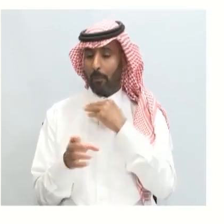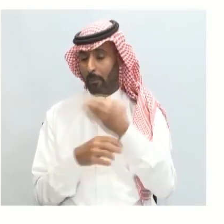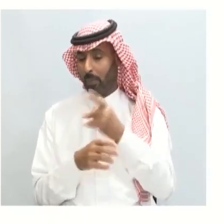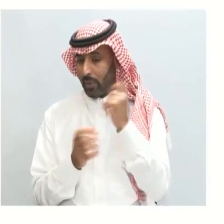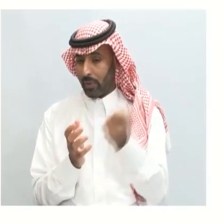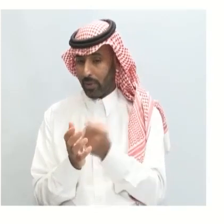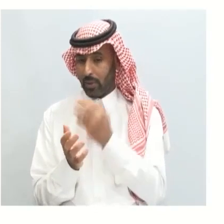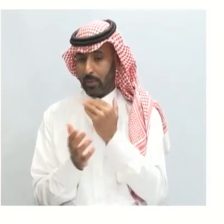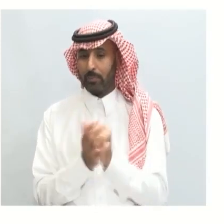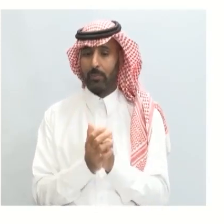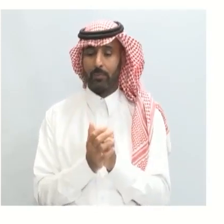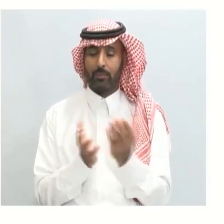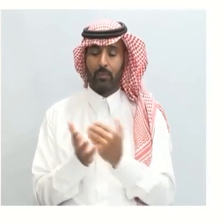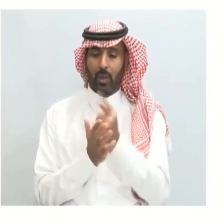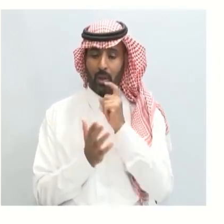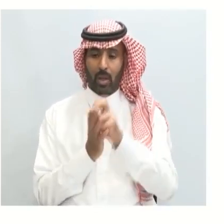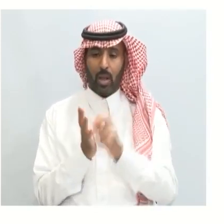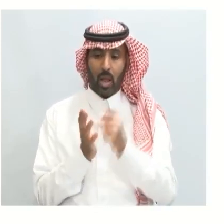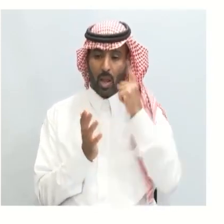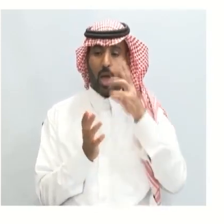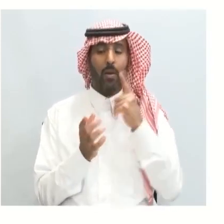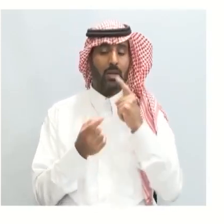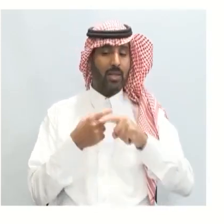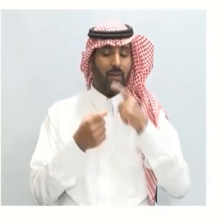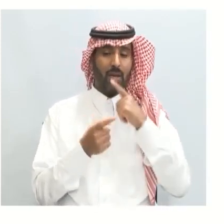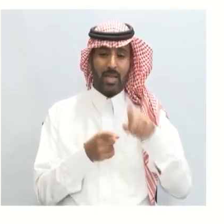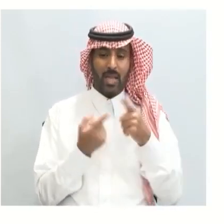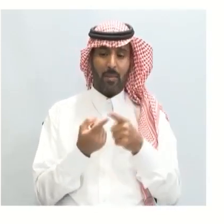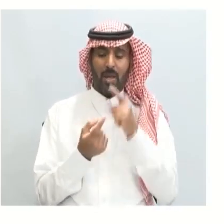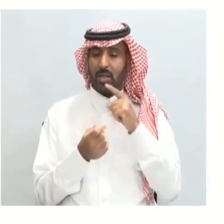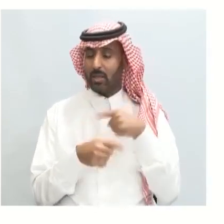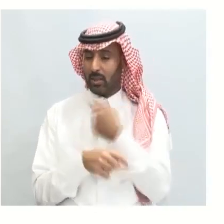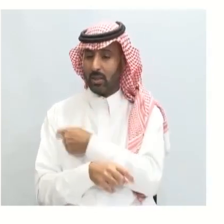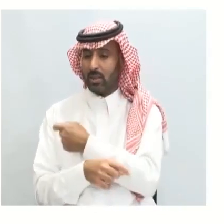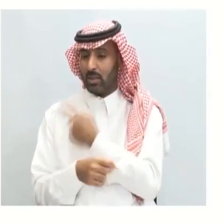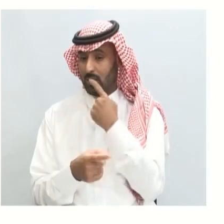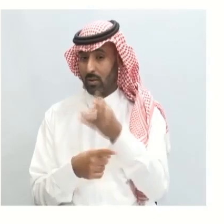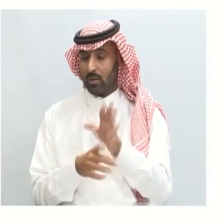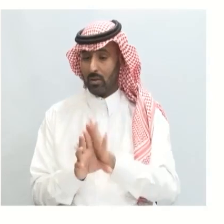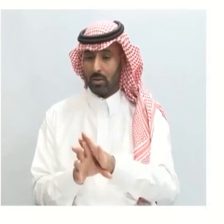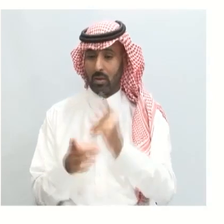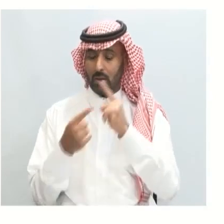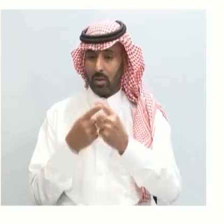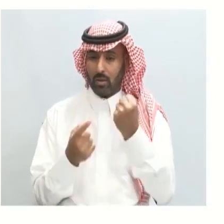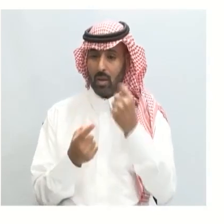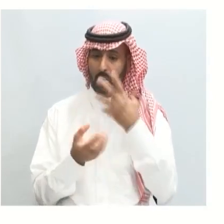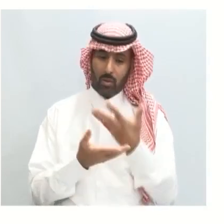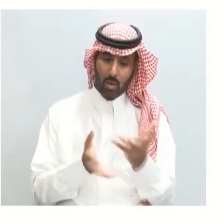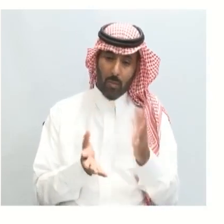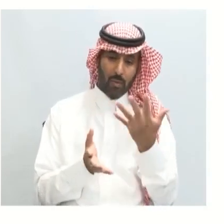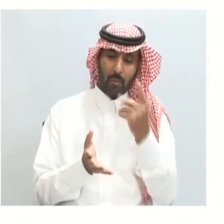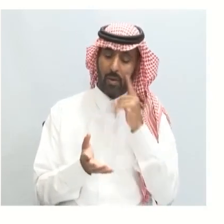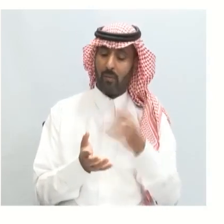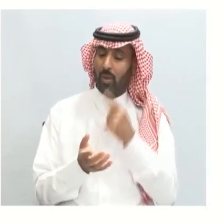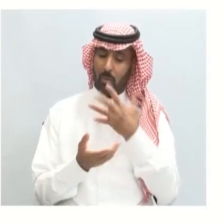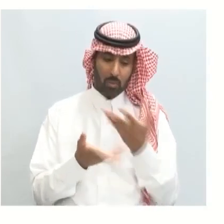بحل المسائل التدريبيه قانون العلمي يصف علاقه في الطبيعه تدعمه عده تجارب مثالا على ذلك الطاقه لا تستحدث من العدم